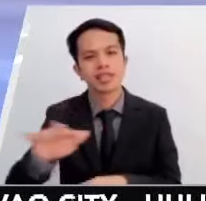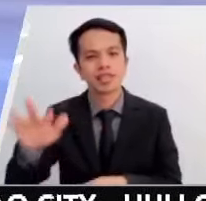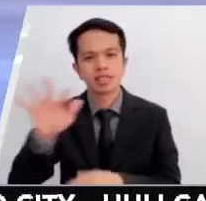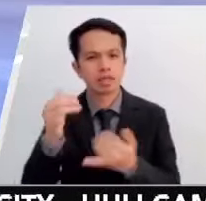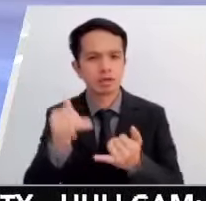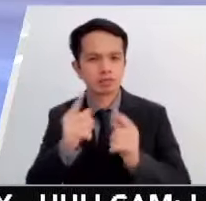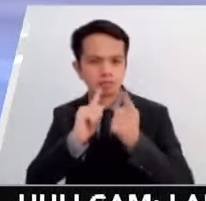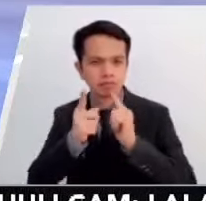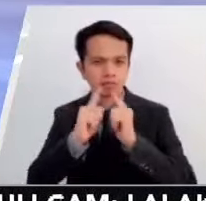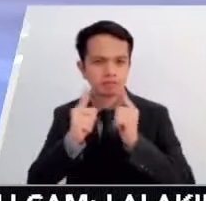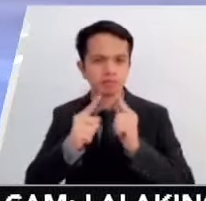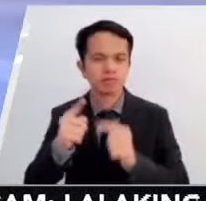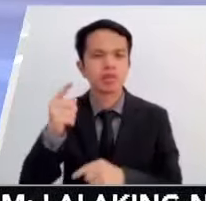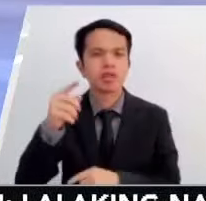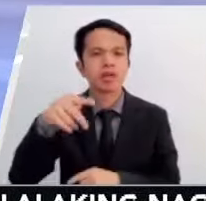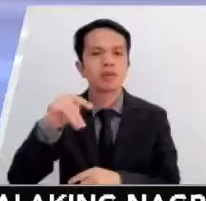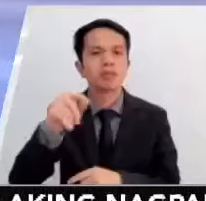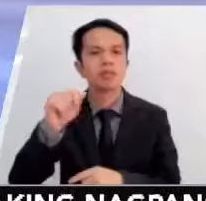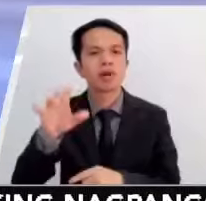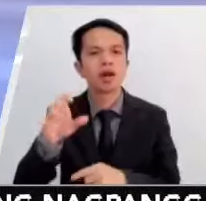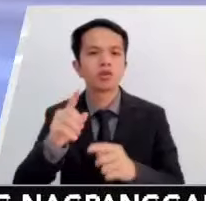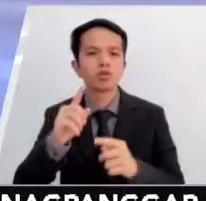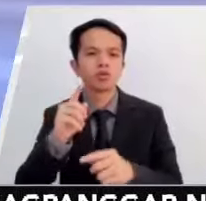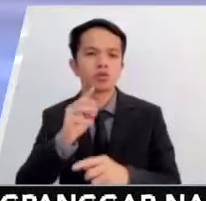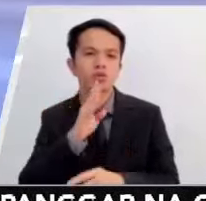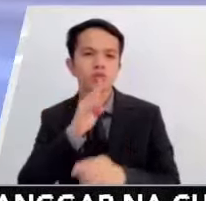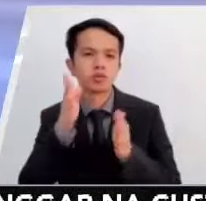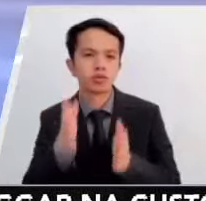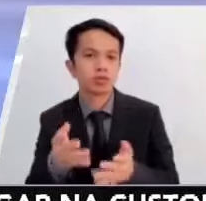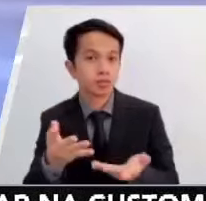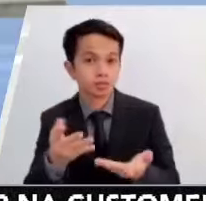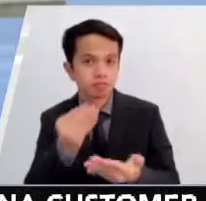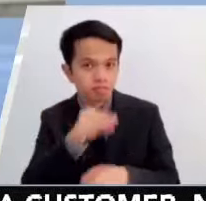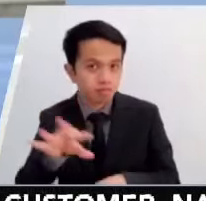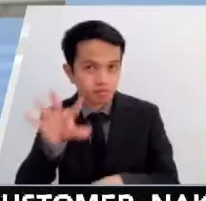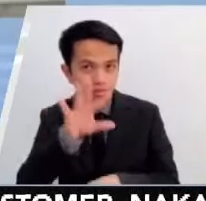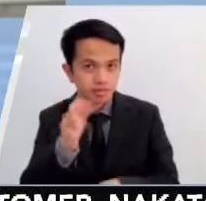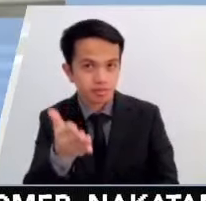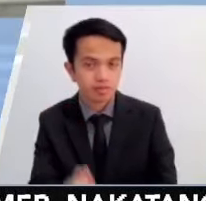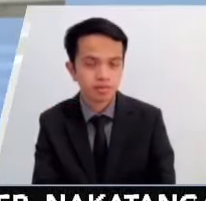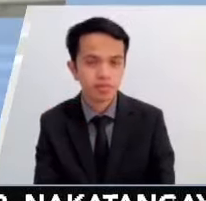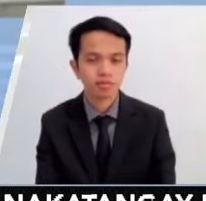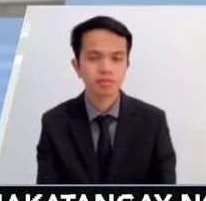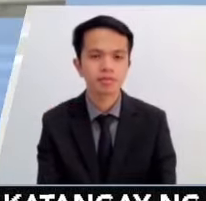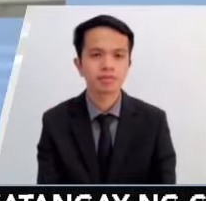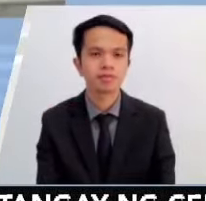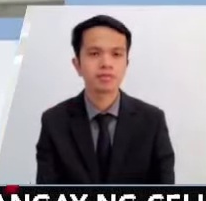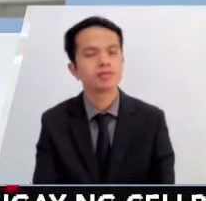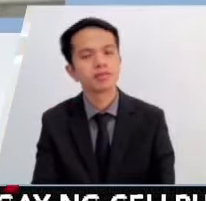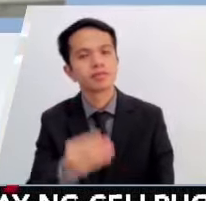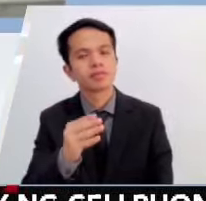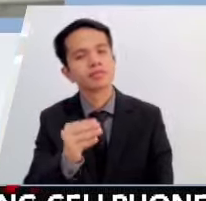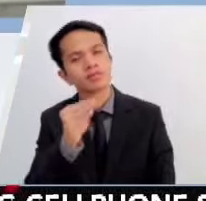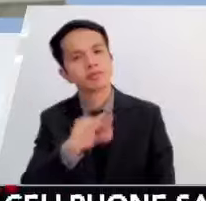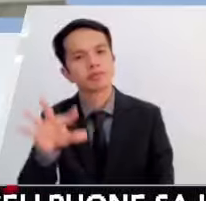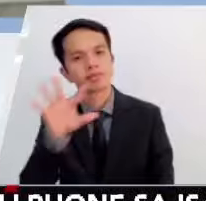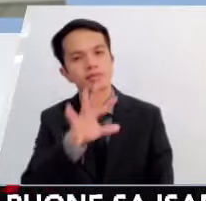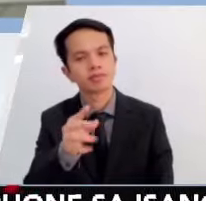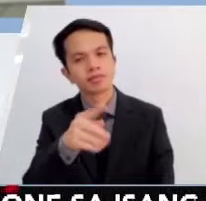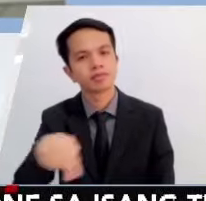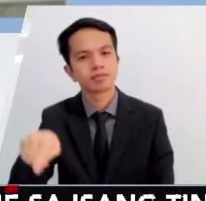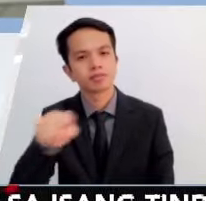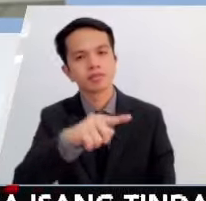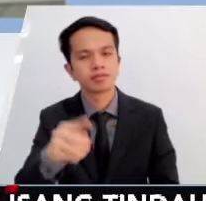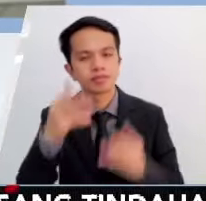Commission o PAOC spokesperson Winston Casio. Magandang umaga po. Magandang umaga, Rafi, at sa inyong mga taga-panood